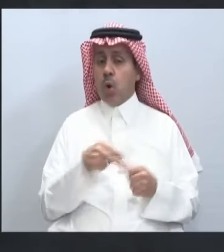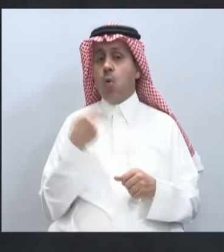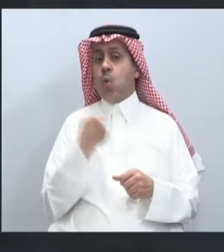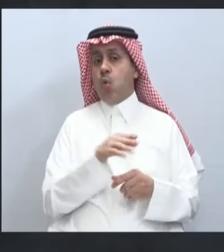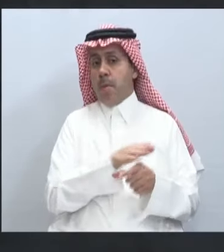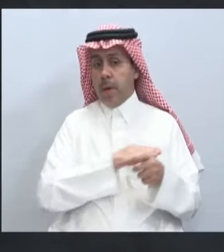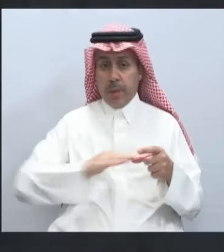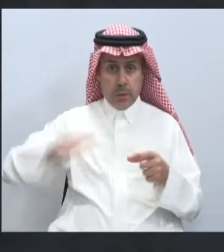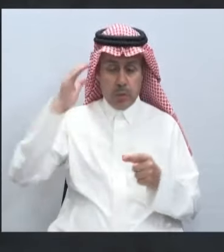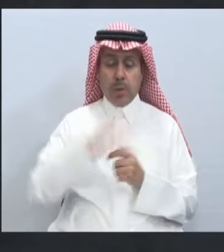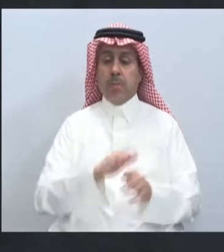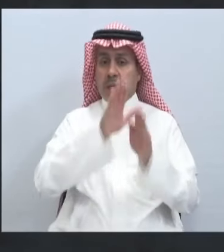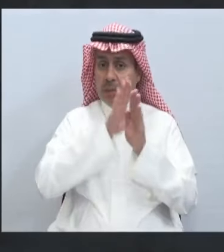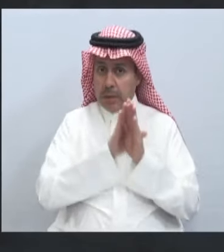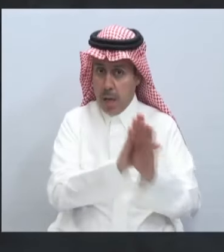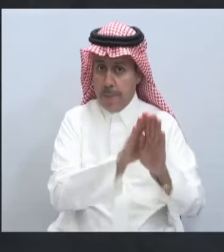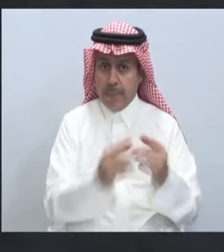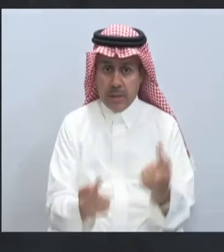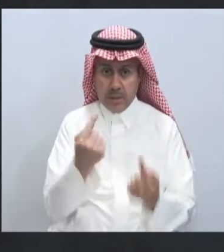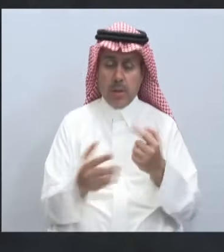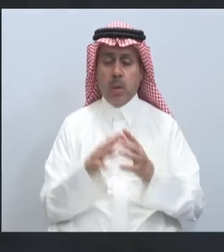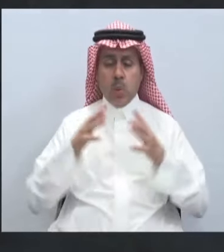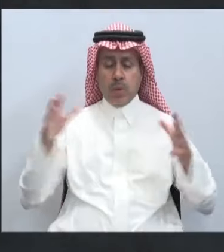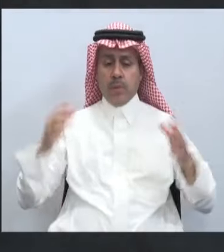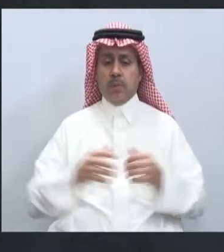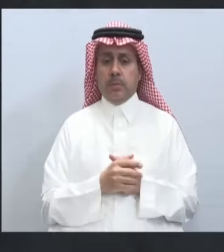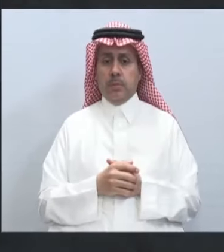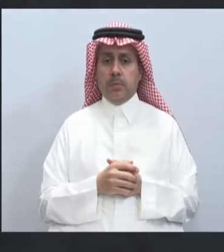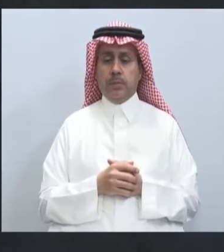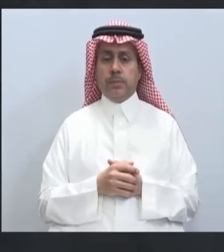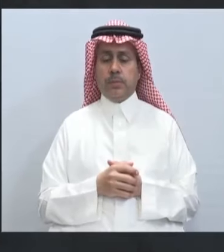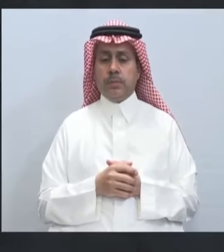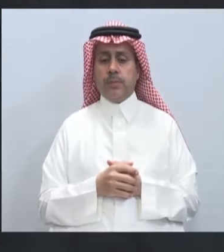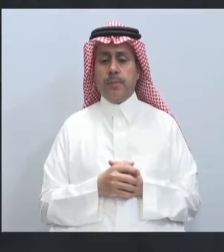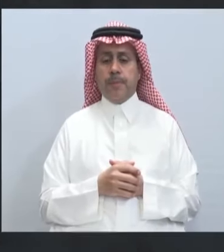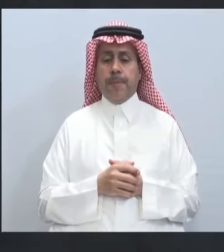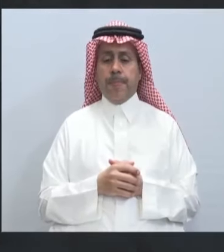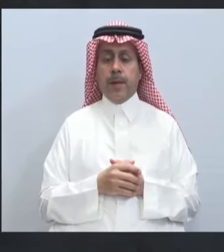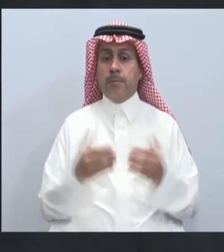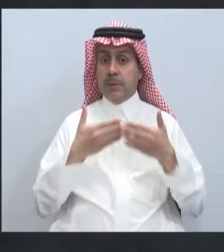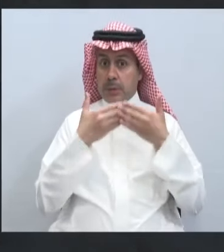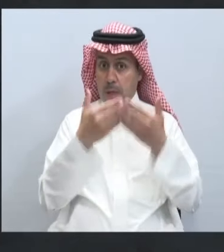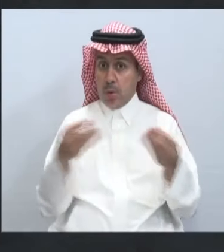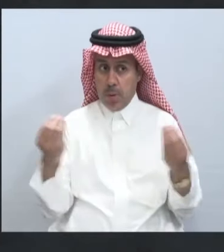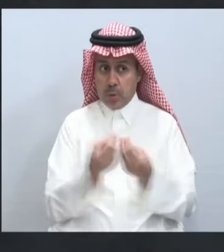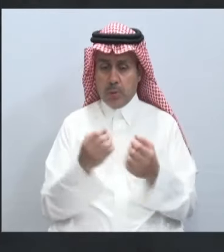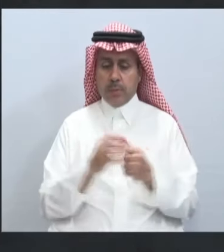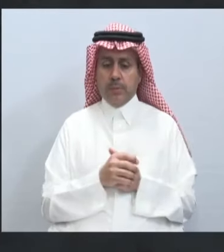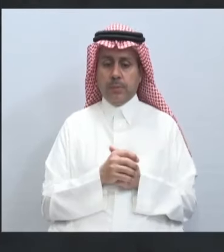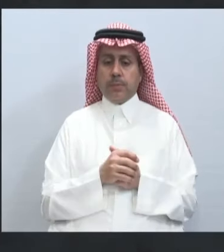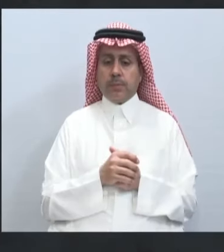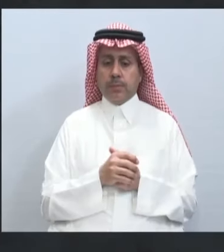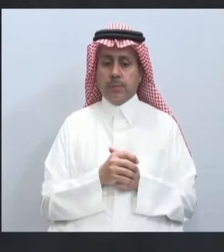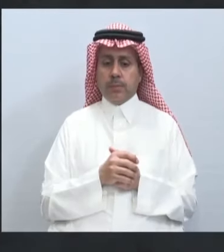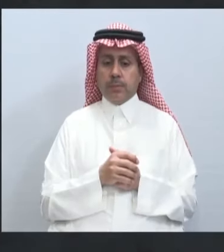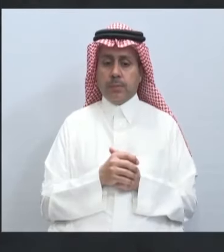بلادنا ل دعم الزراعه و تنميتها قوموا بارك الله فيكم بالتعاون مع مجموعاتكم في